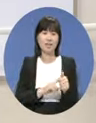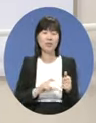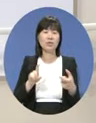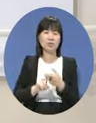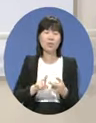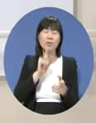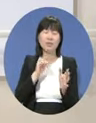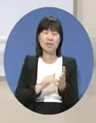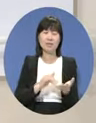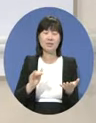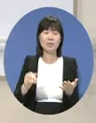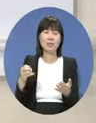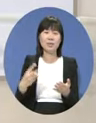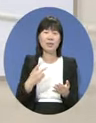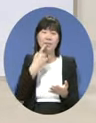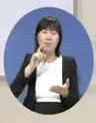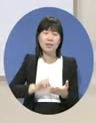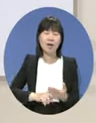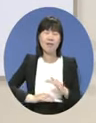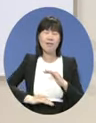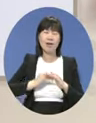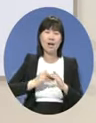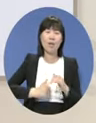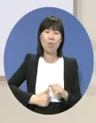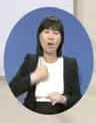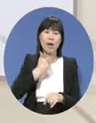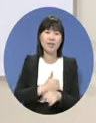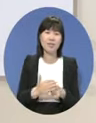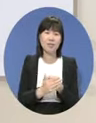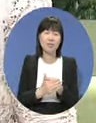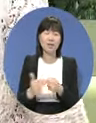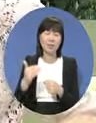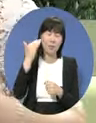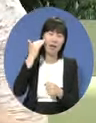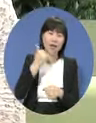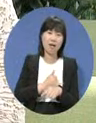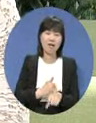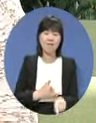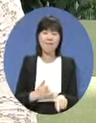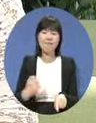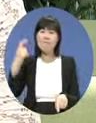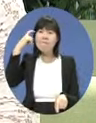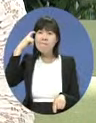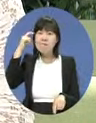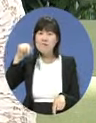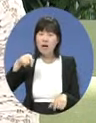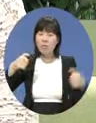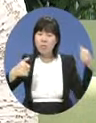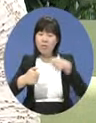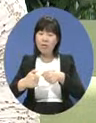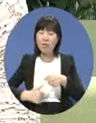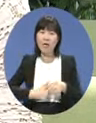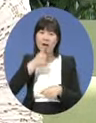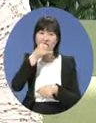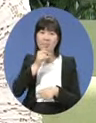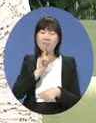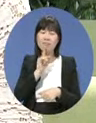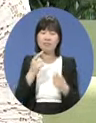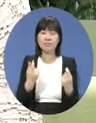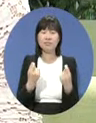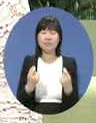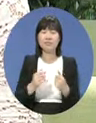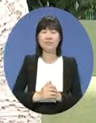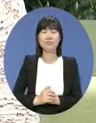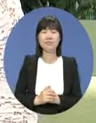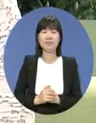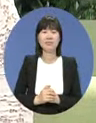속하거든요. 네. 그래서 그렇고. 또 쉽게 흥분하고 화를 내고. 그러니까 조금만 이렇게 건드리게만 해도 자기 쳤다고 때렸다고 막 화내고. 이제 이런 것들이 있을